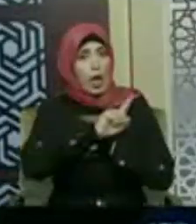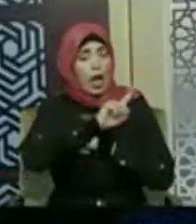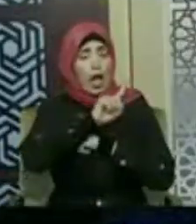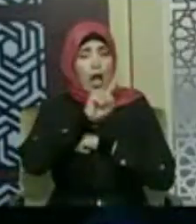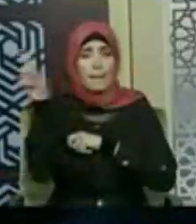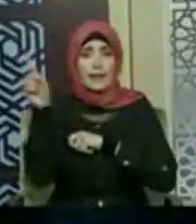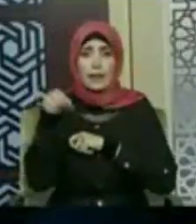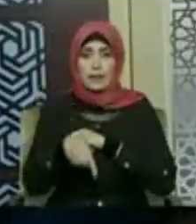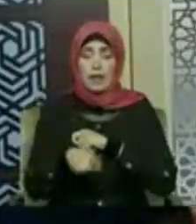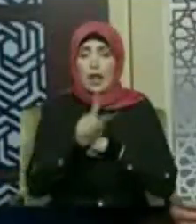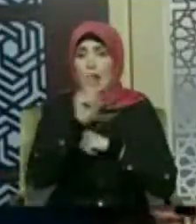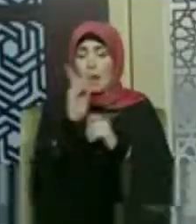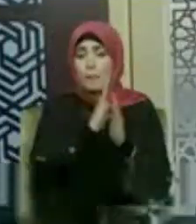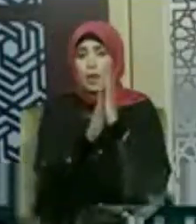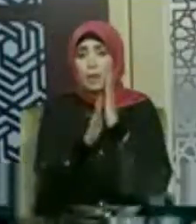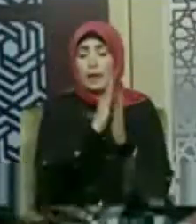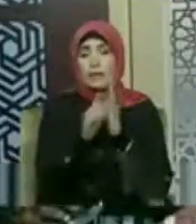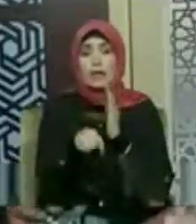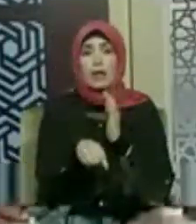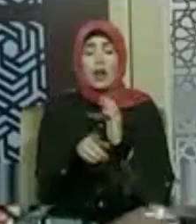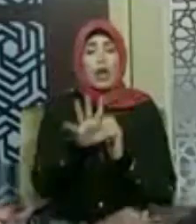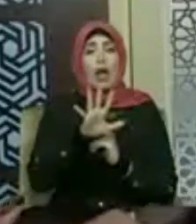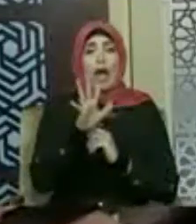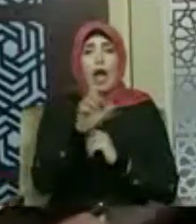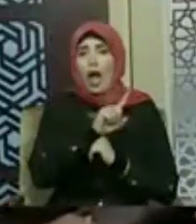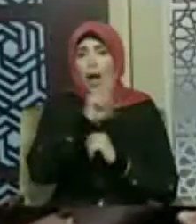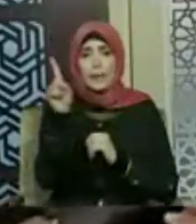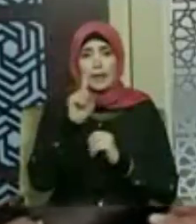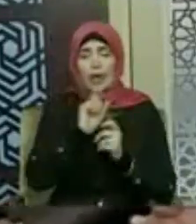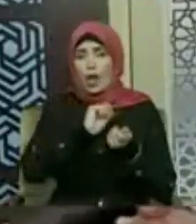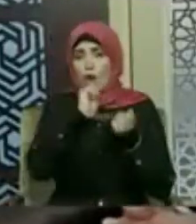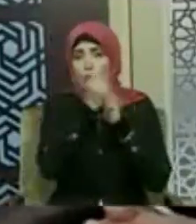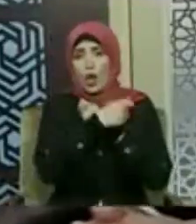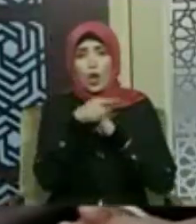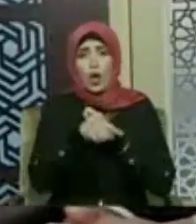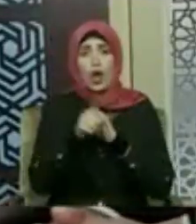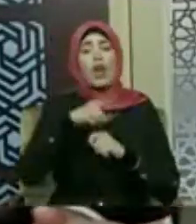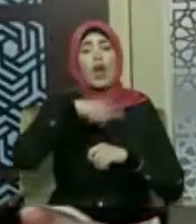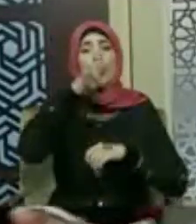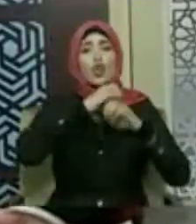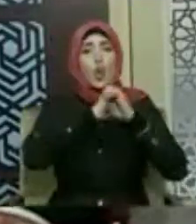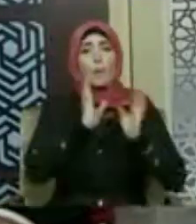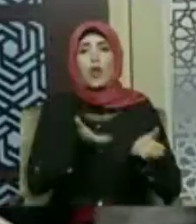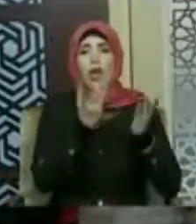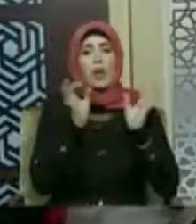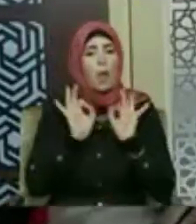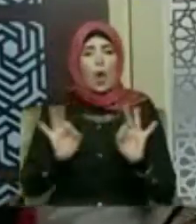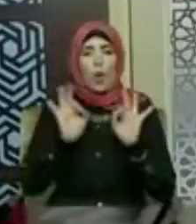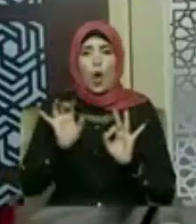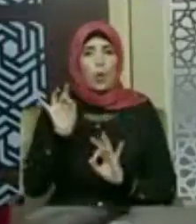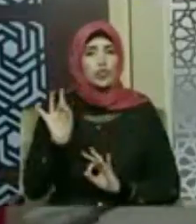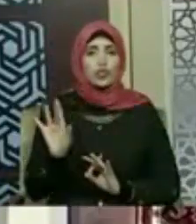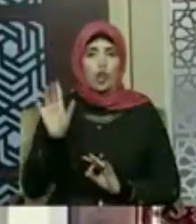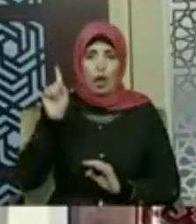ولن يبدلوا ولن يغيروا إلى يوم القيامة إن شاء